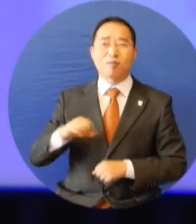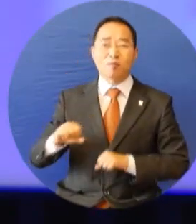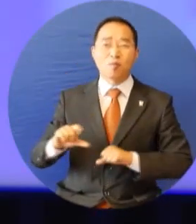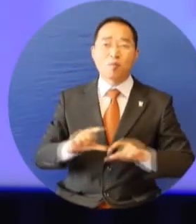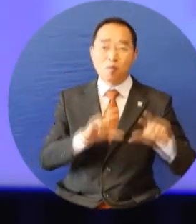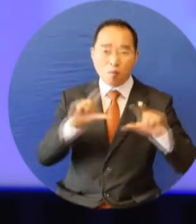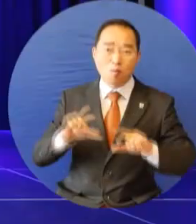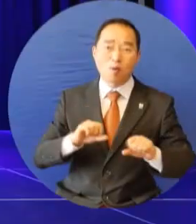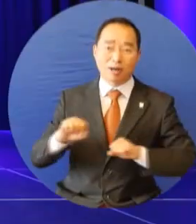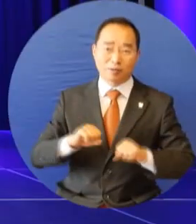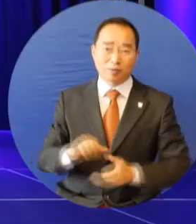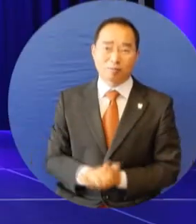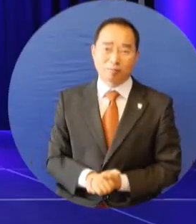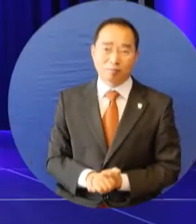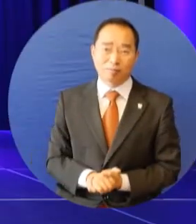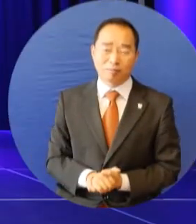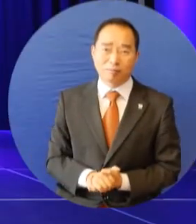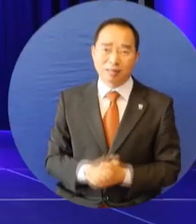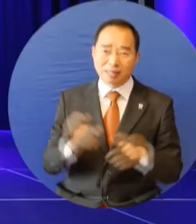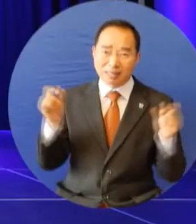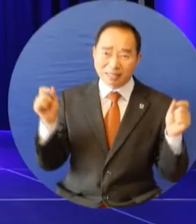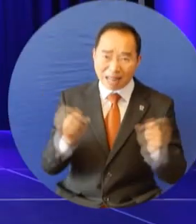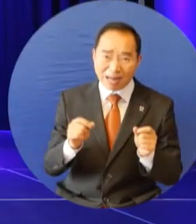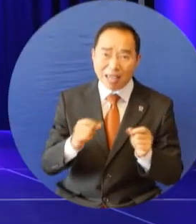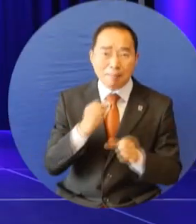찾아 나서고 뭐 이러한 일정들이